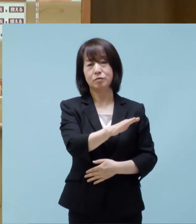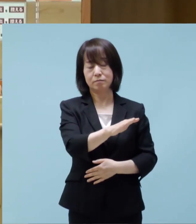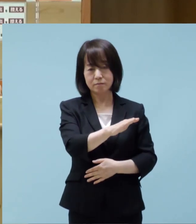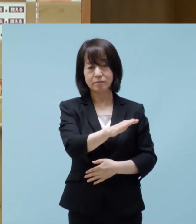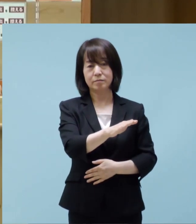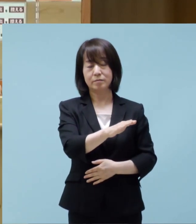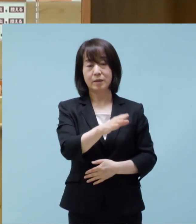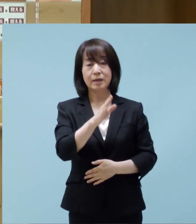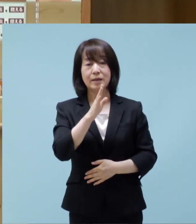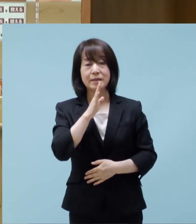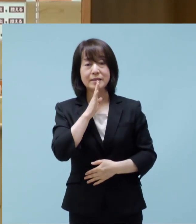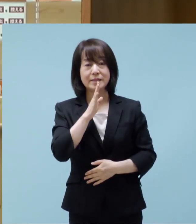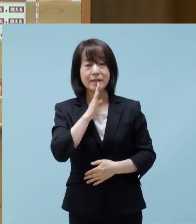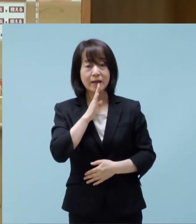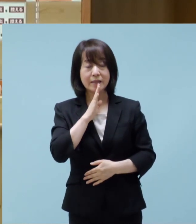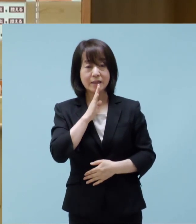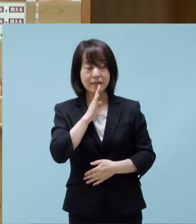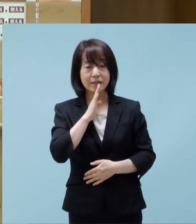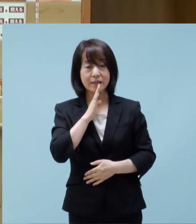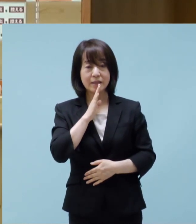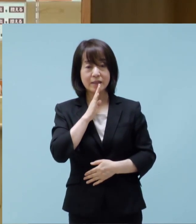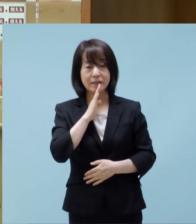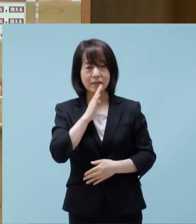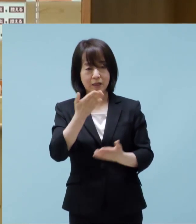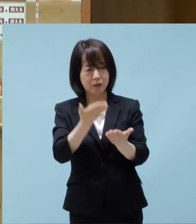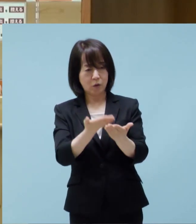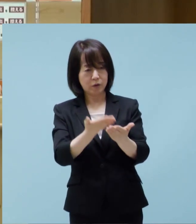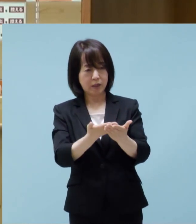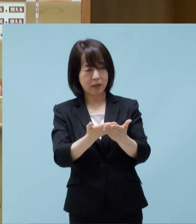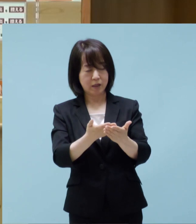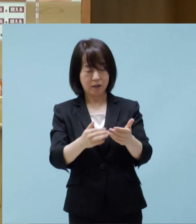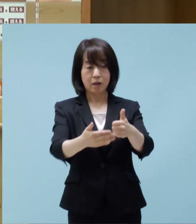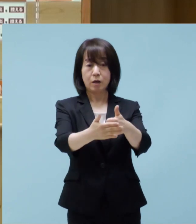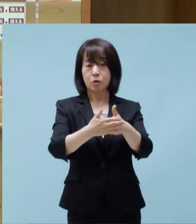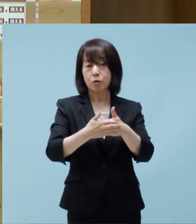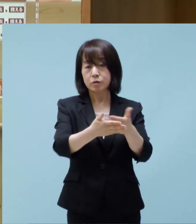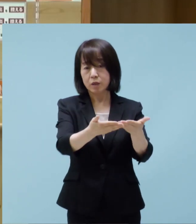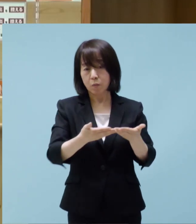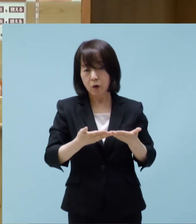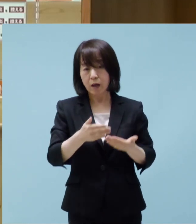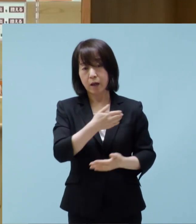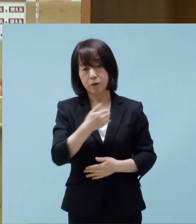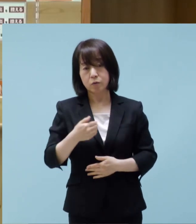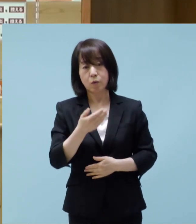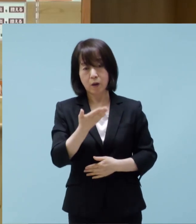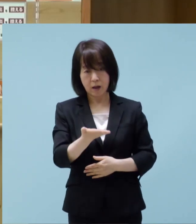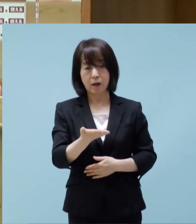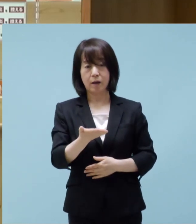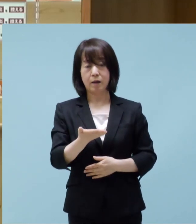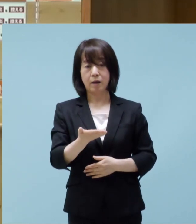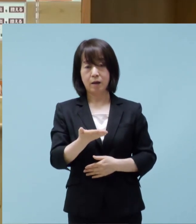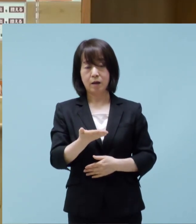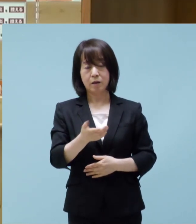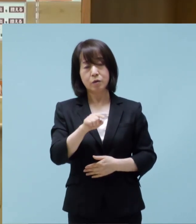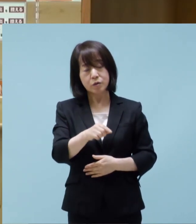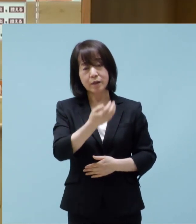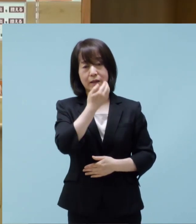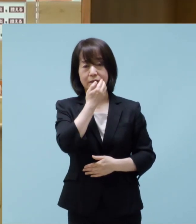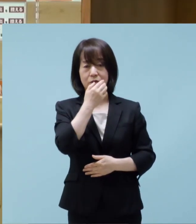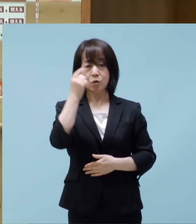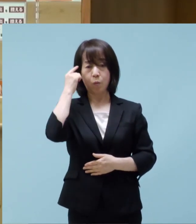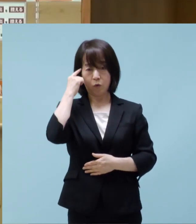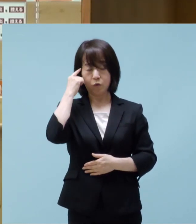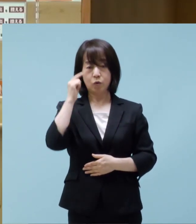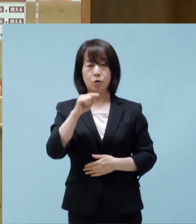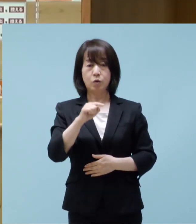どこまでその、こう、要請守ってもらえるかっていうところが、また、これから、重要になると思うんですけども、そのあたり、呼びか